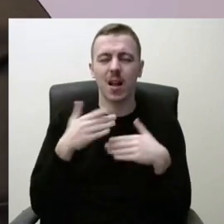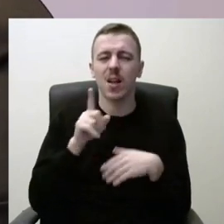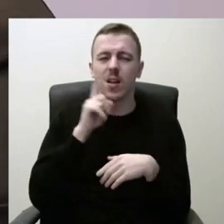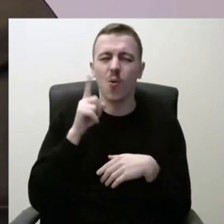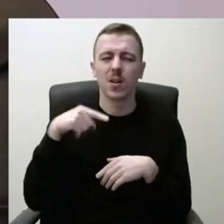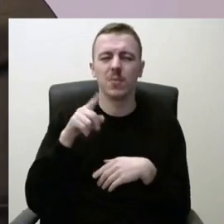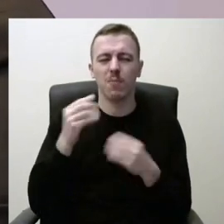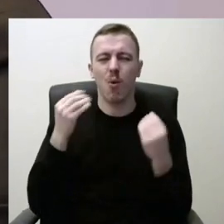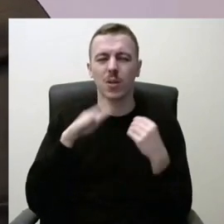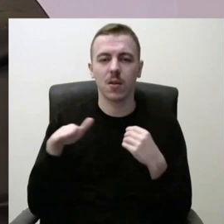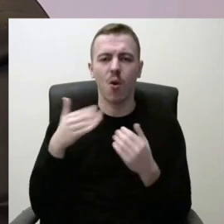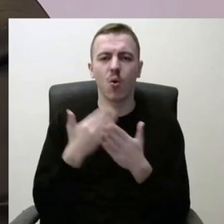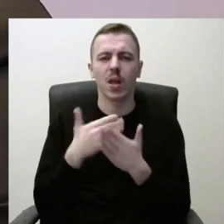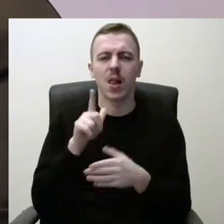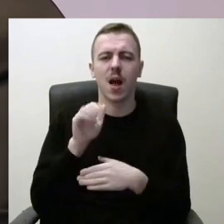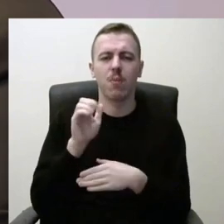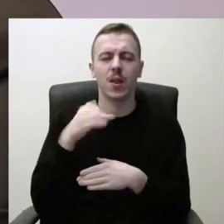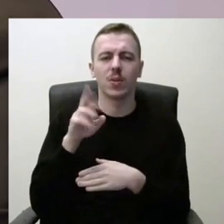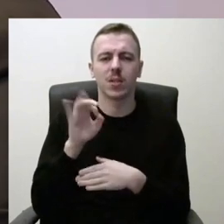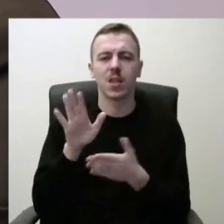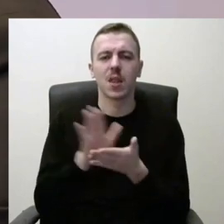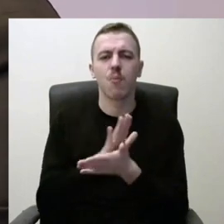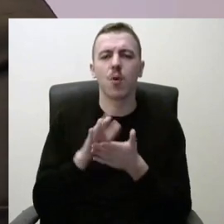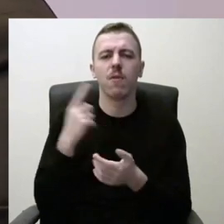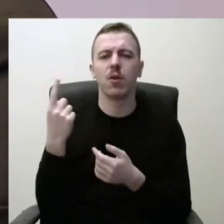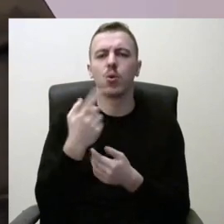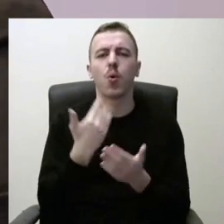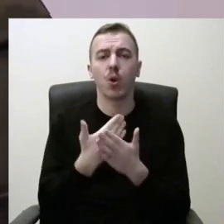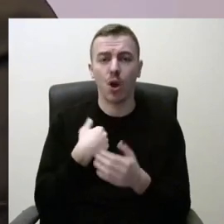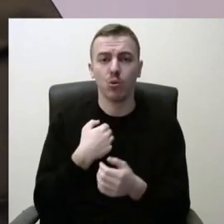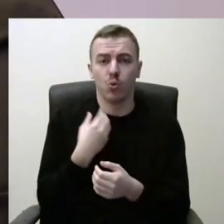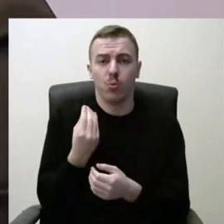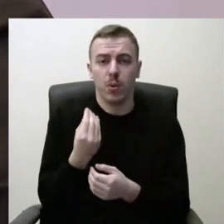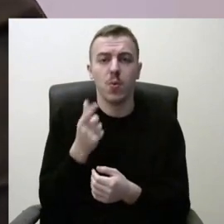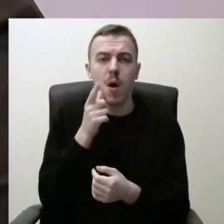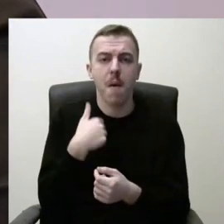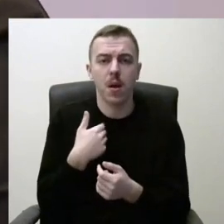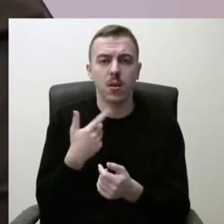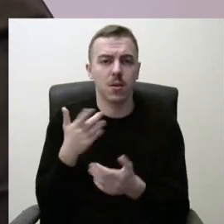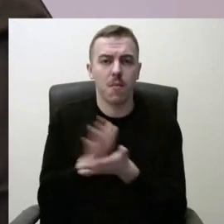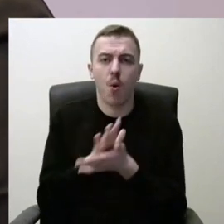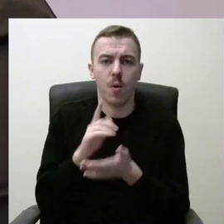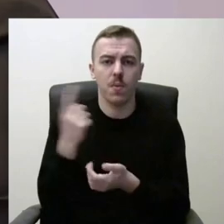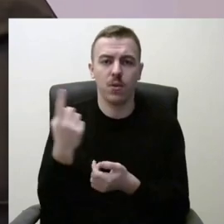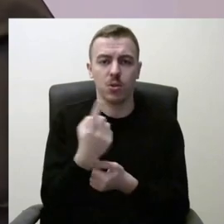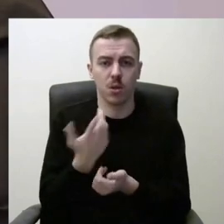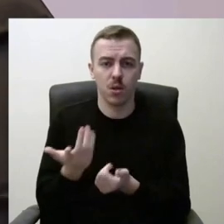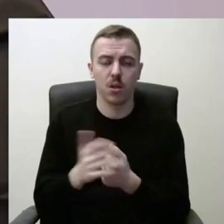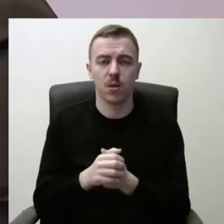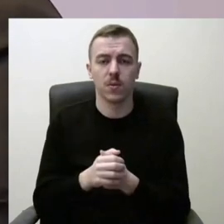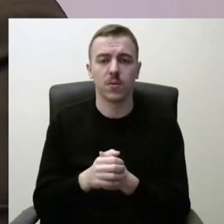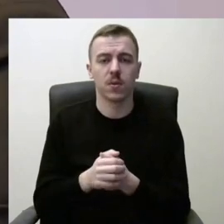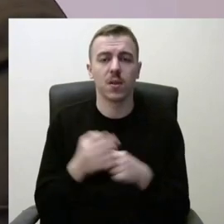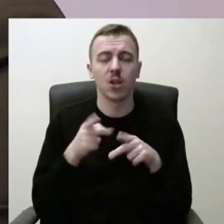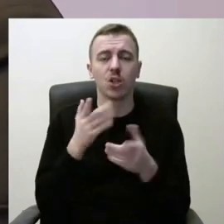moksleiviai. Kodėl Labanauskas turi važiuoti nemokamą transportą, jeigu turi ką susimokėti? Kodėl? Kodėl Rusteika, jeigu turi ką susimokėti, jeigu moka? Tai yra pagalba.